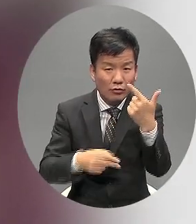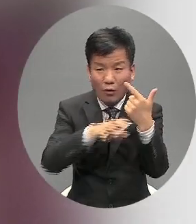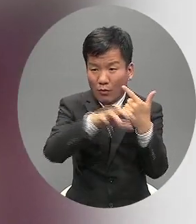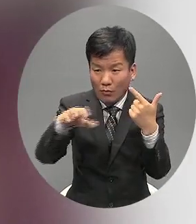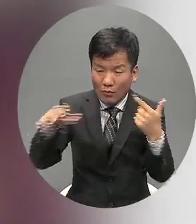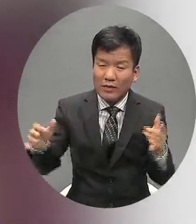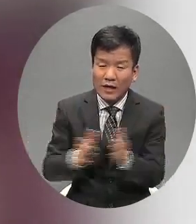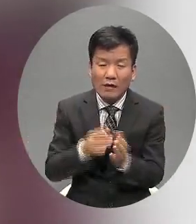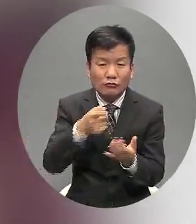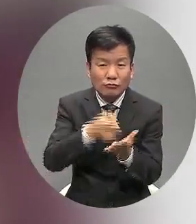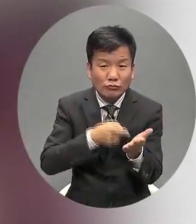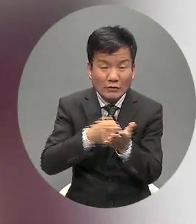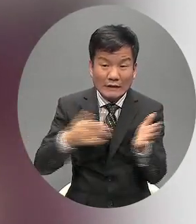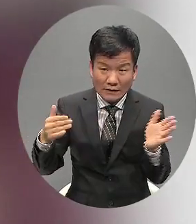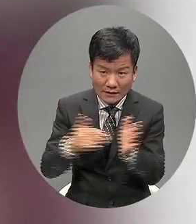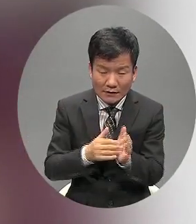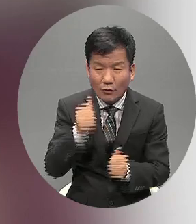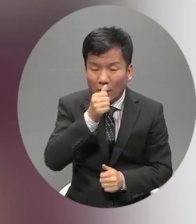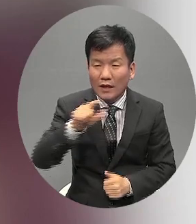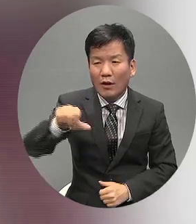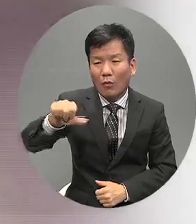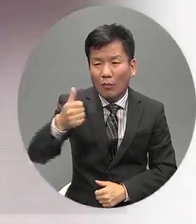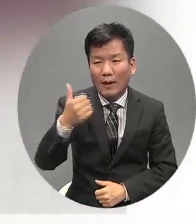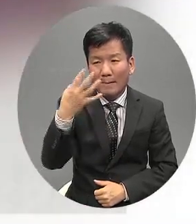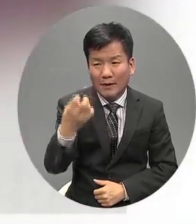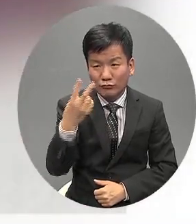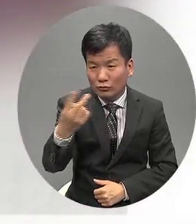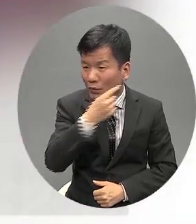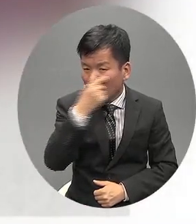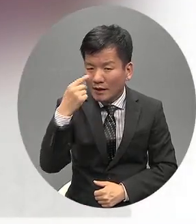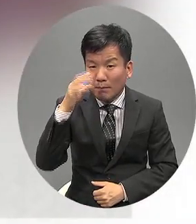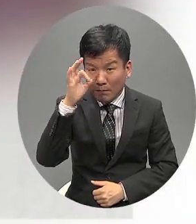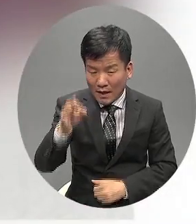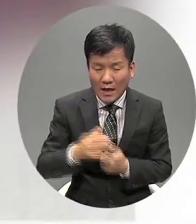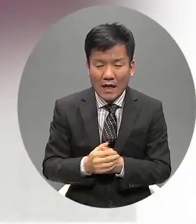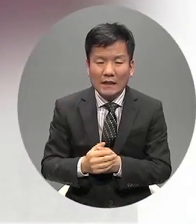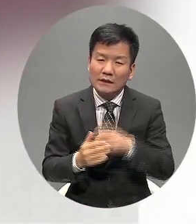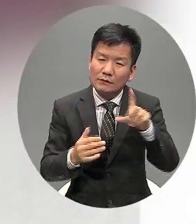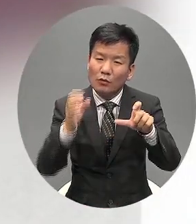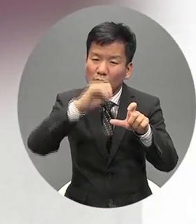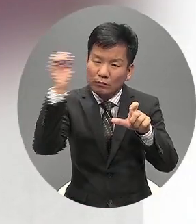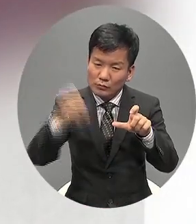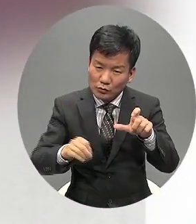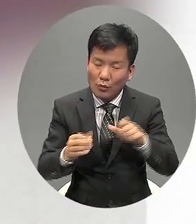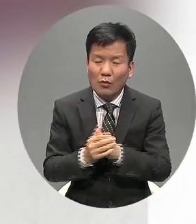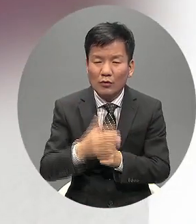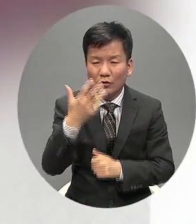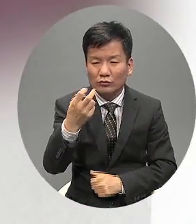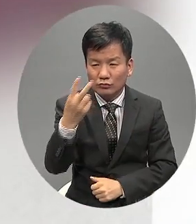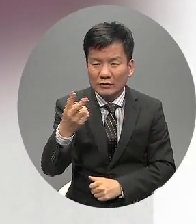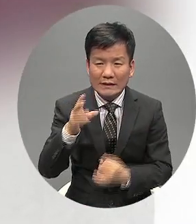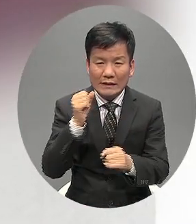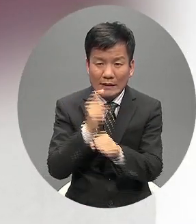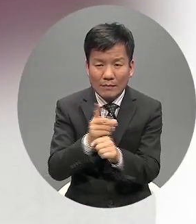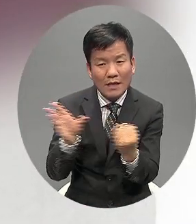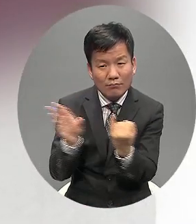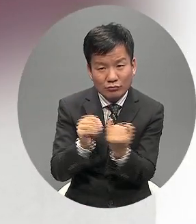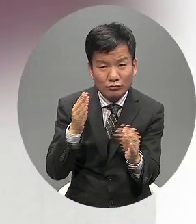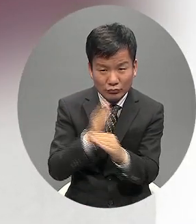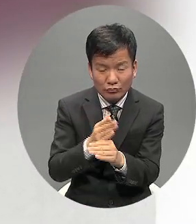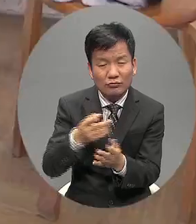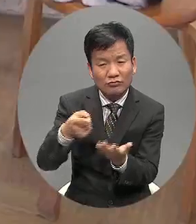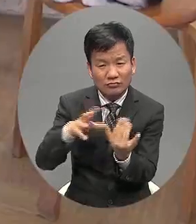6곳에서 중성화 수술을 받은 고양이 542마리를 확인해보니 무려 15%인 82마리가 새끼를 뱀